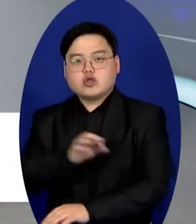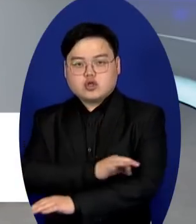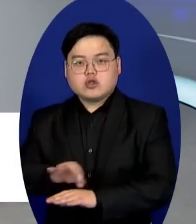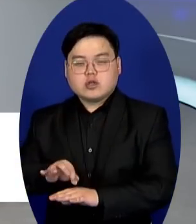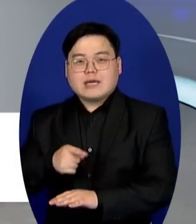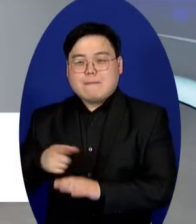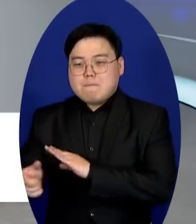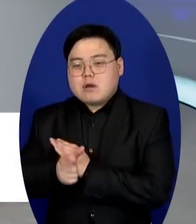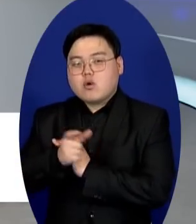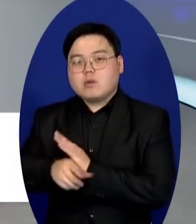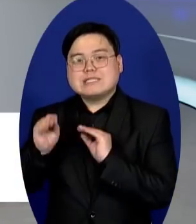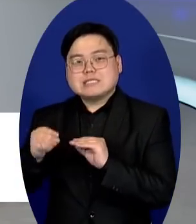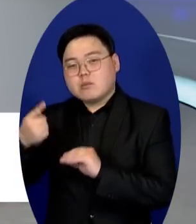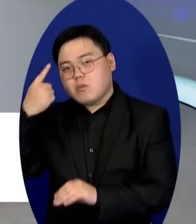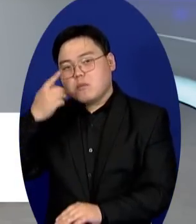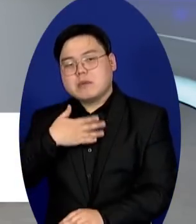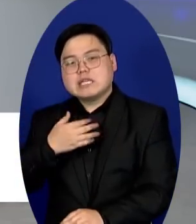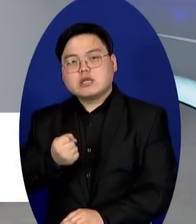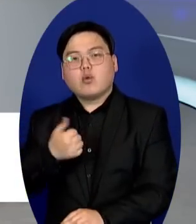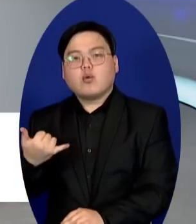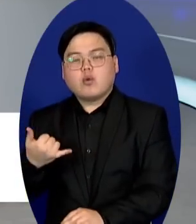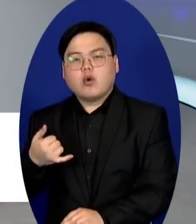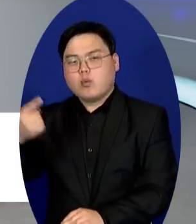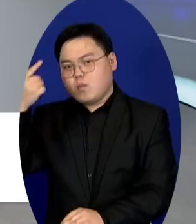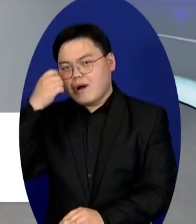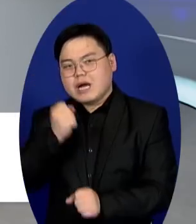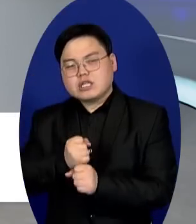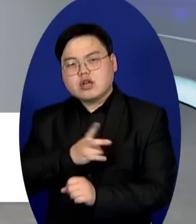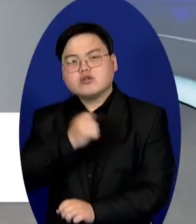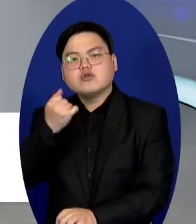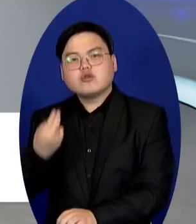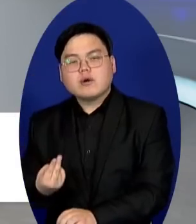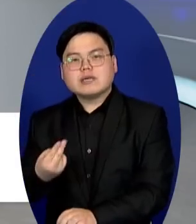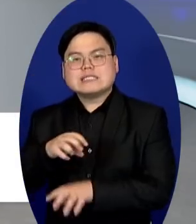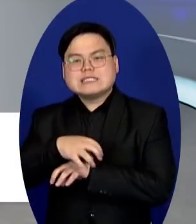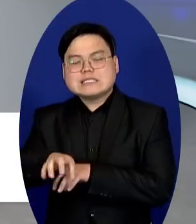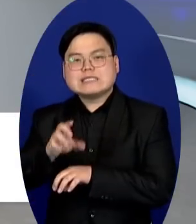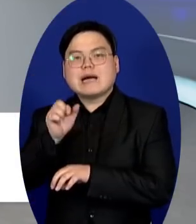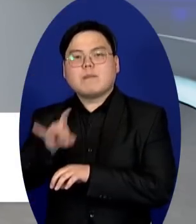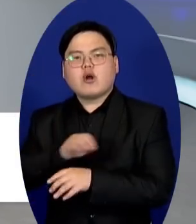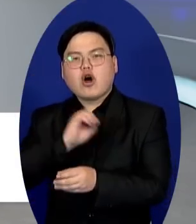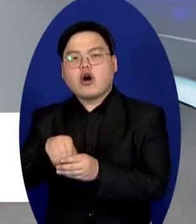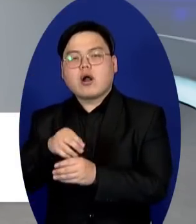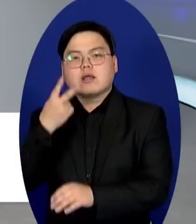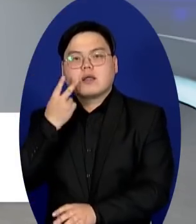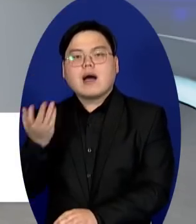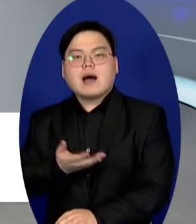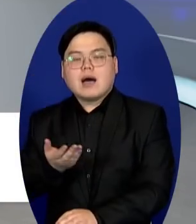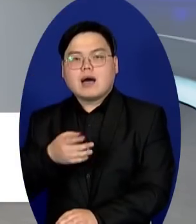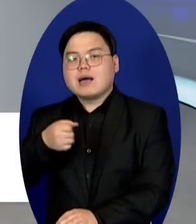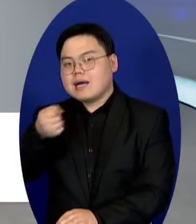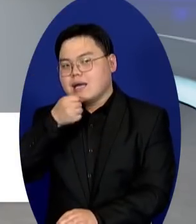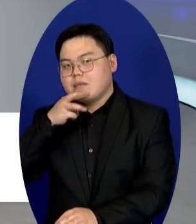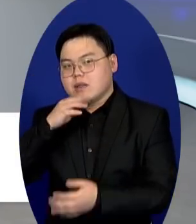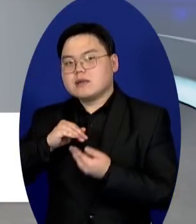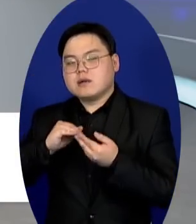бид дотооддоо бэлдэж чаддаггүй. Монголын ажиллах хүчний нөөц аль салбарт шингэх болсон зэрэг асуудлыг манай сэтгүүлч Эрэнцэн Ханд энэ удаад